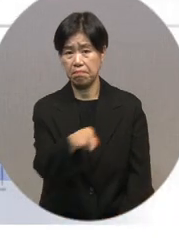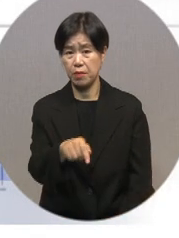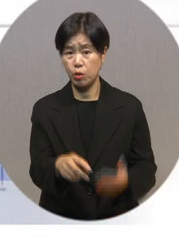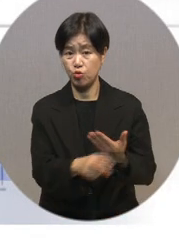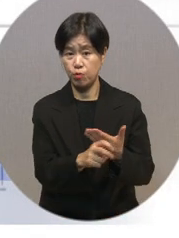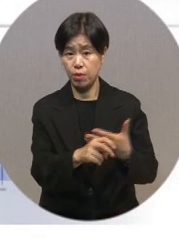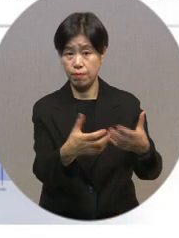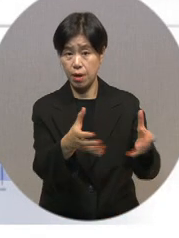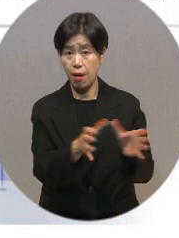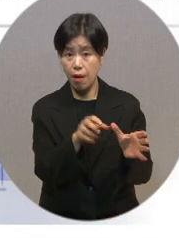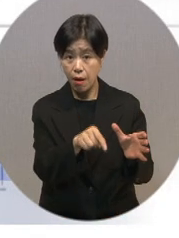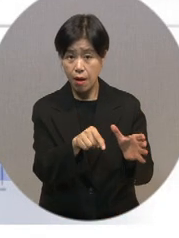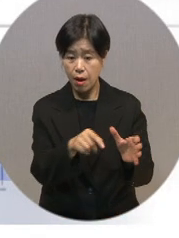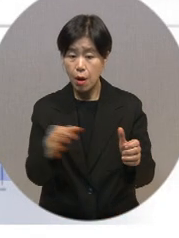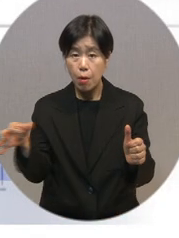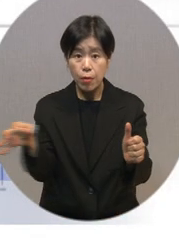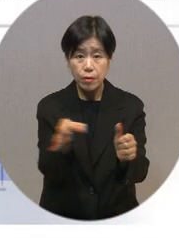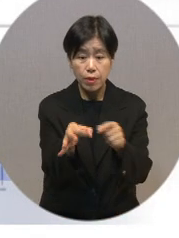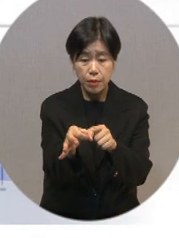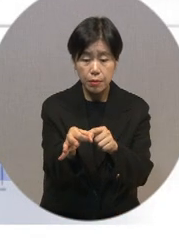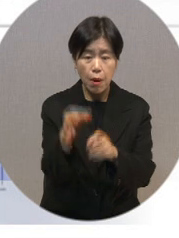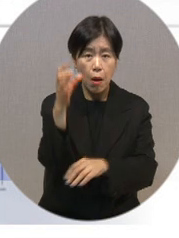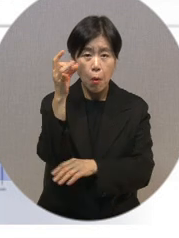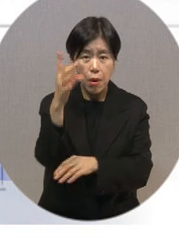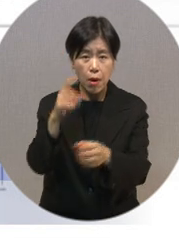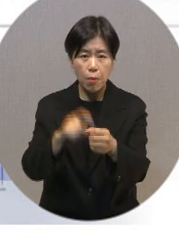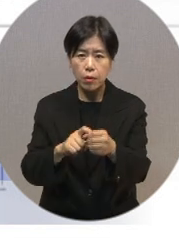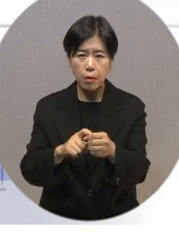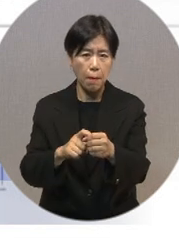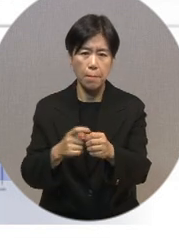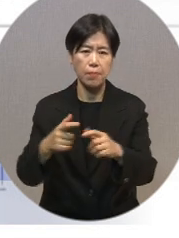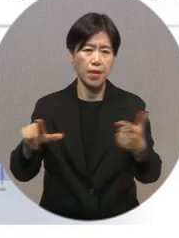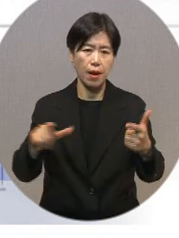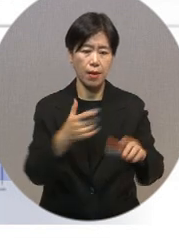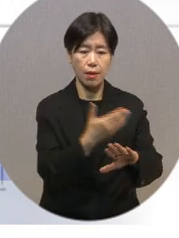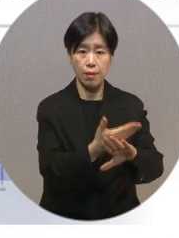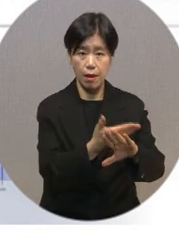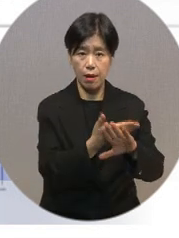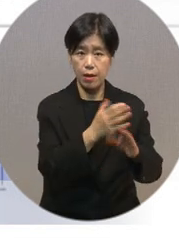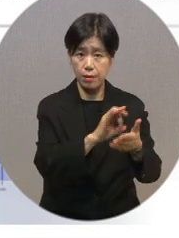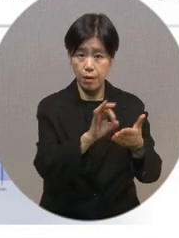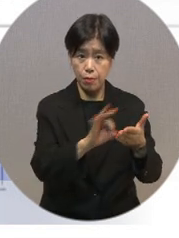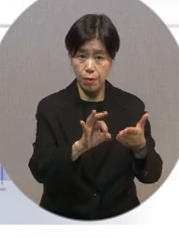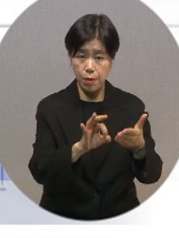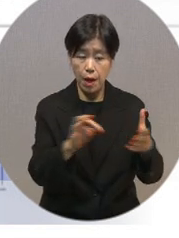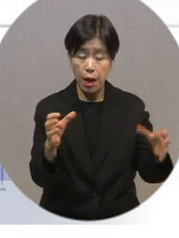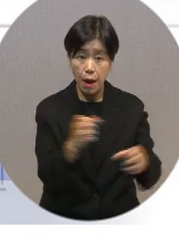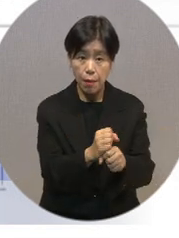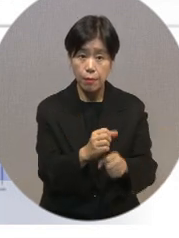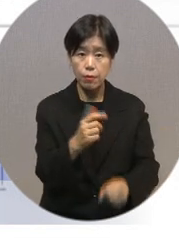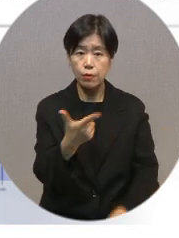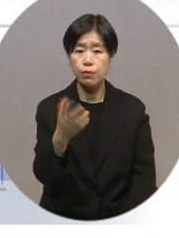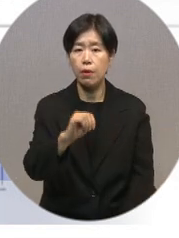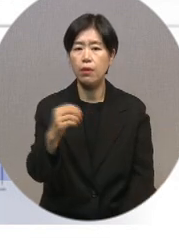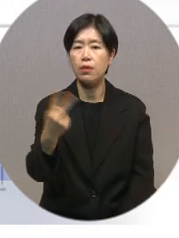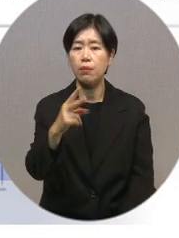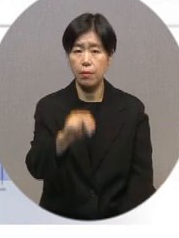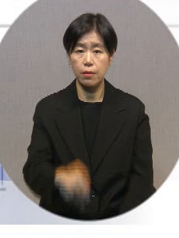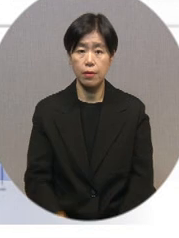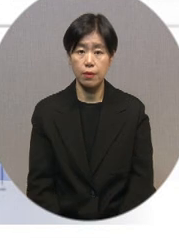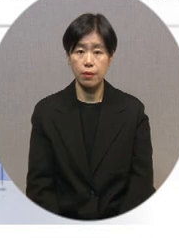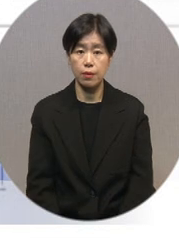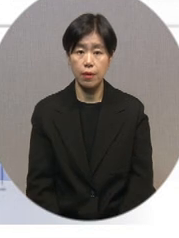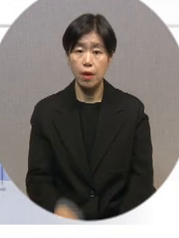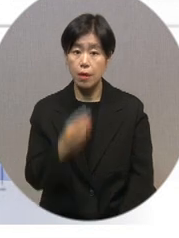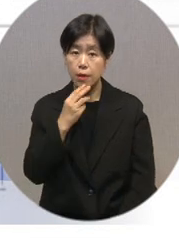보조금을 본래 목적과 다르게 사용한 금액은 모두 6억 2천만 원에 달한다고 하는데요 경기도 특사경은